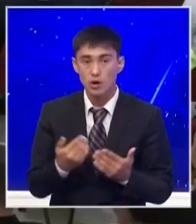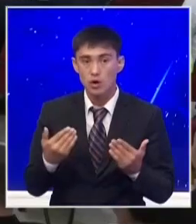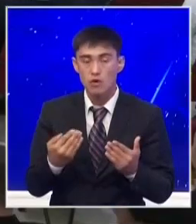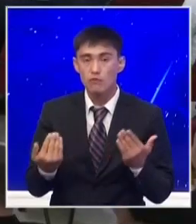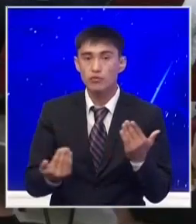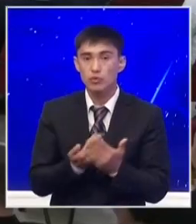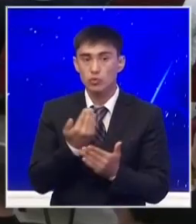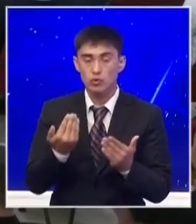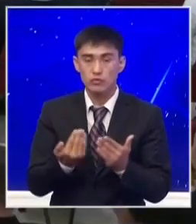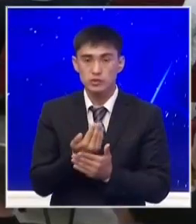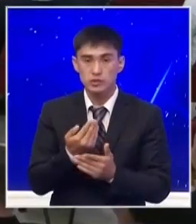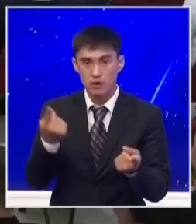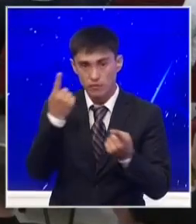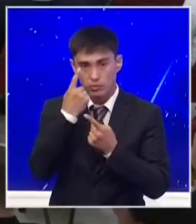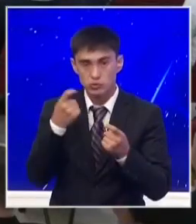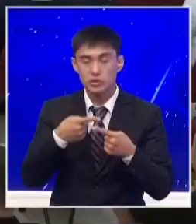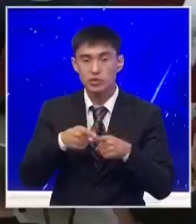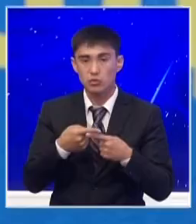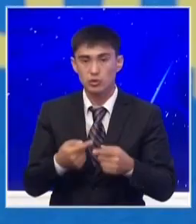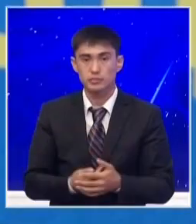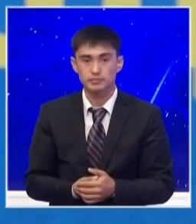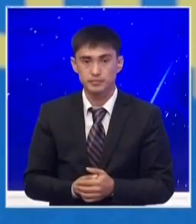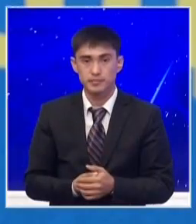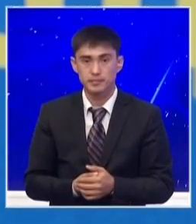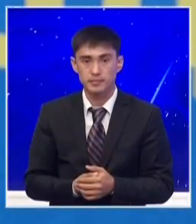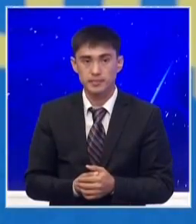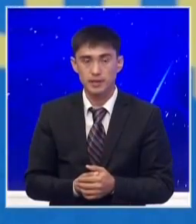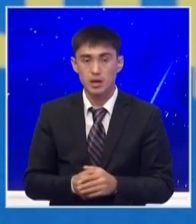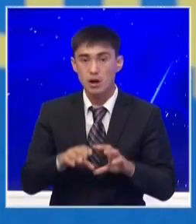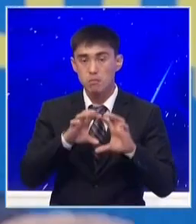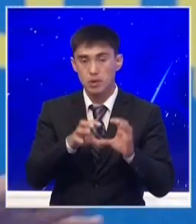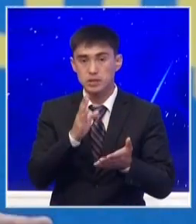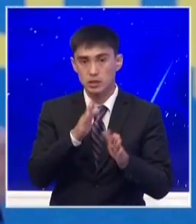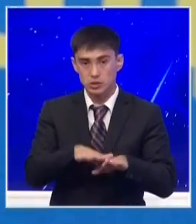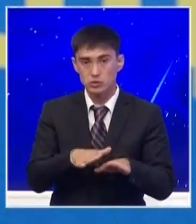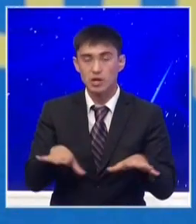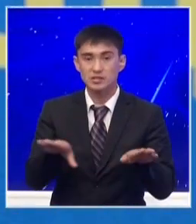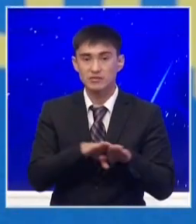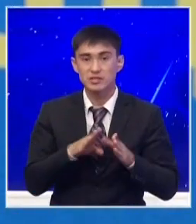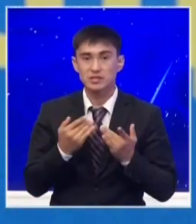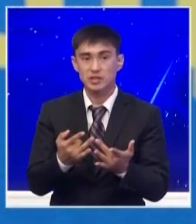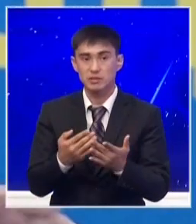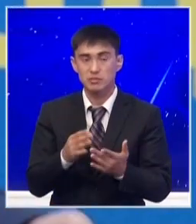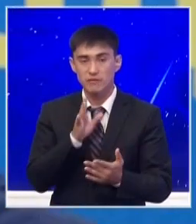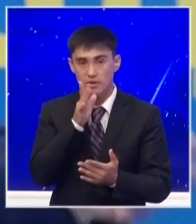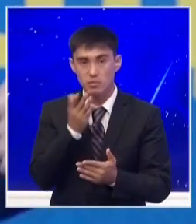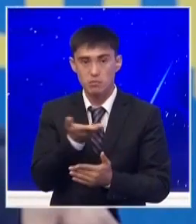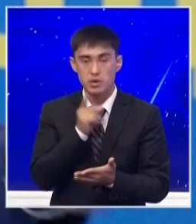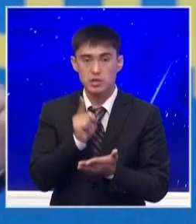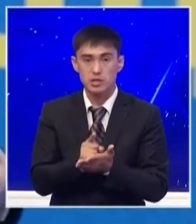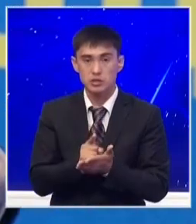новшеством информационных технологий. Базис пусть остается, а в соответствии с требованиями времени мы можем